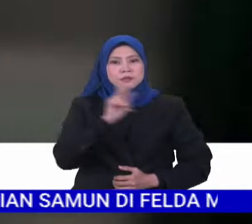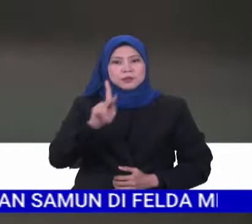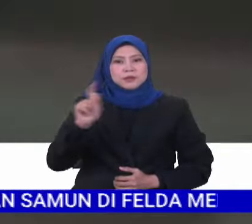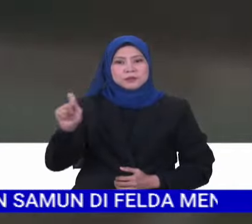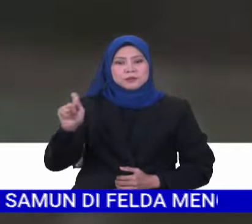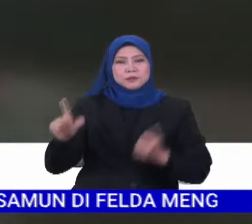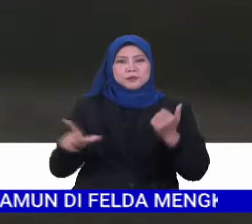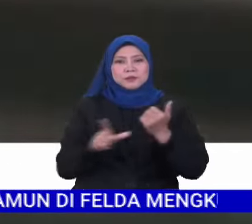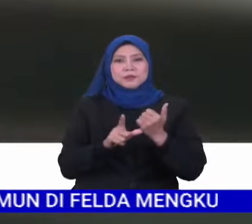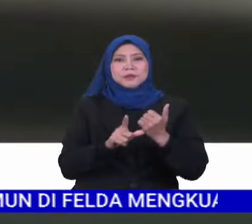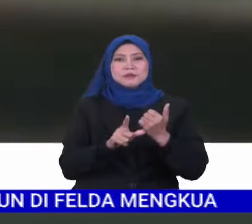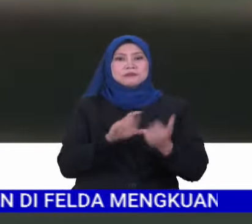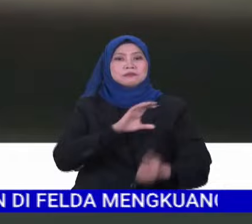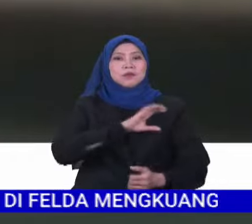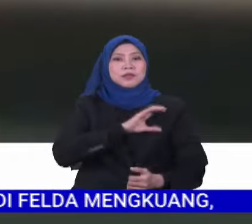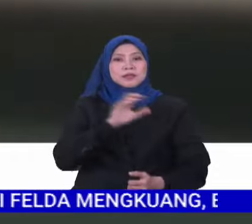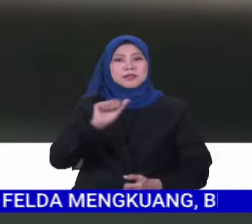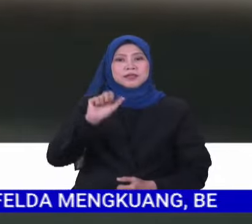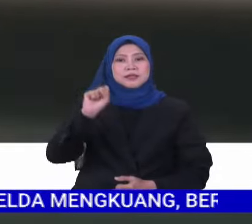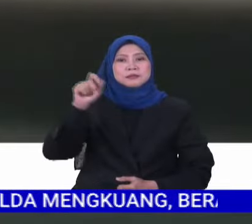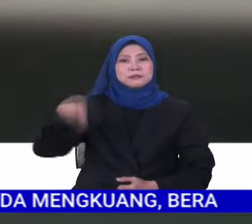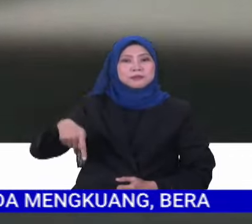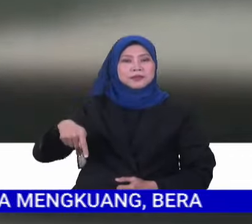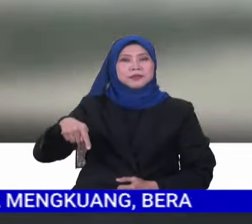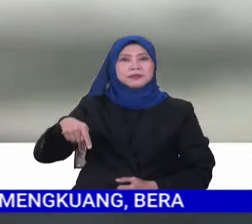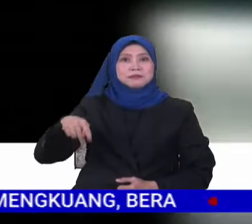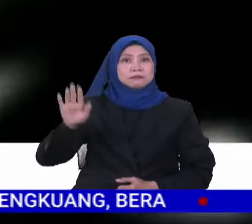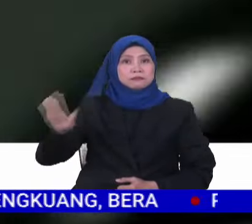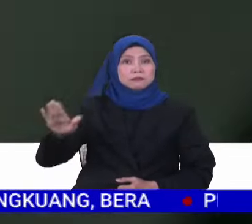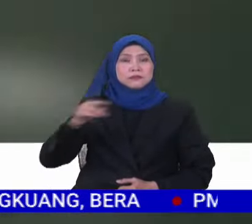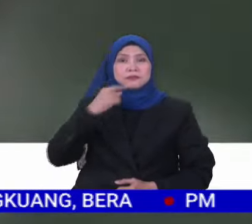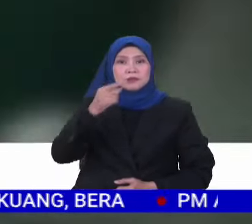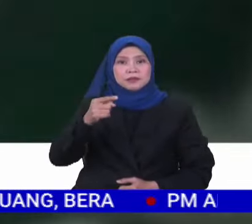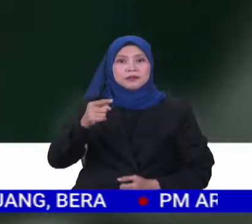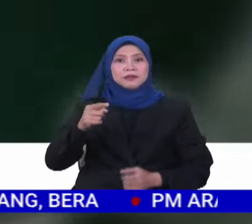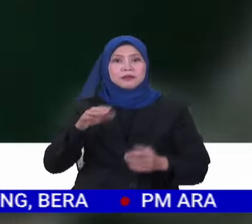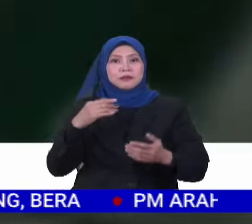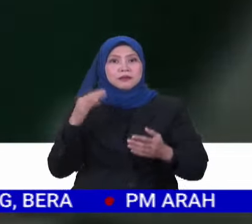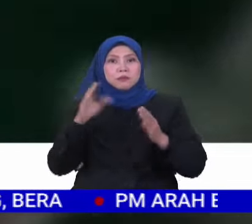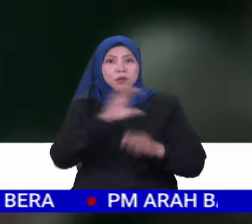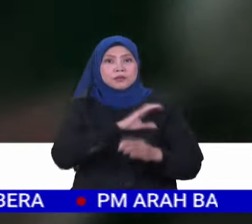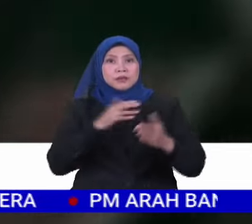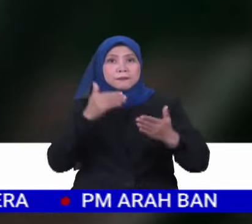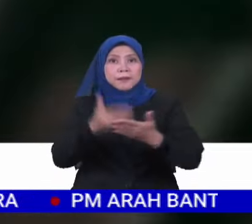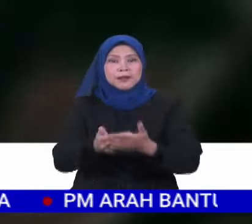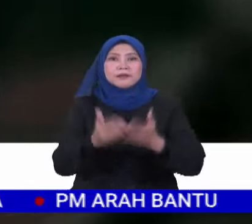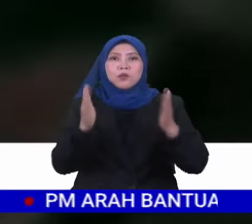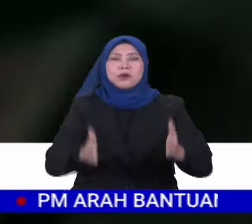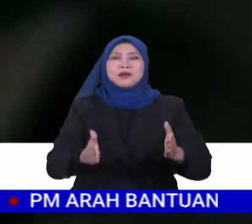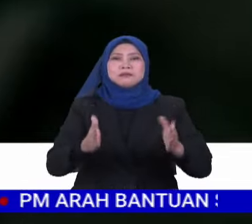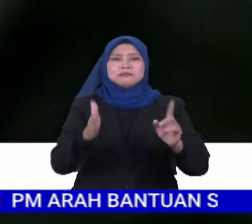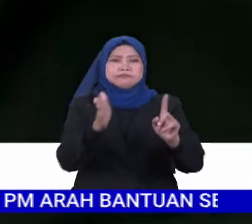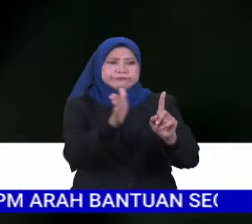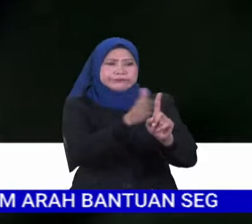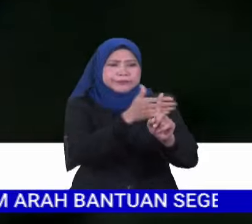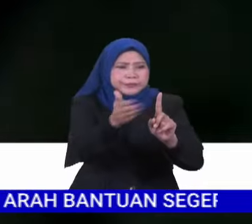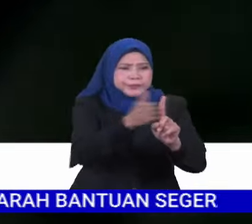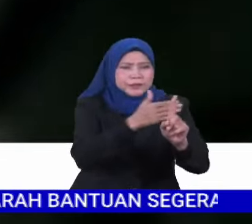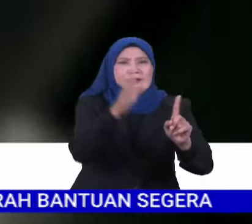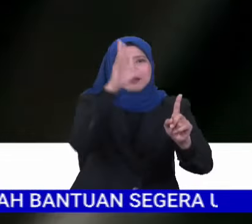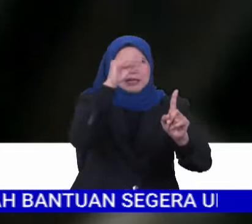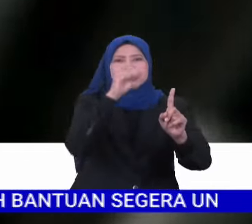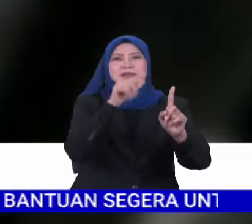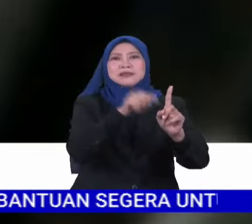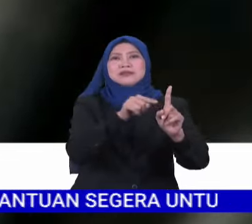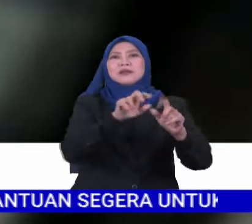Kuala Terengganu penolong pesuruhjaya polisi SCP Abdurrahim magazine sejurus pihaknya tipe orang ramai telah Berjaya memujuk dan menghalang